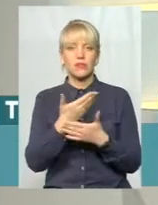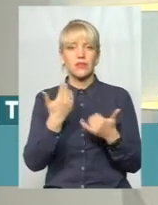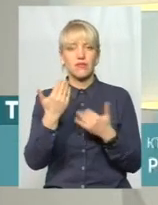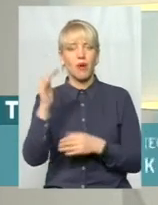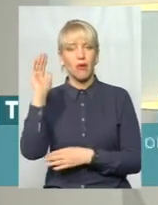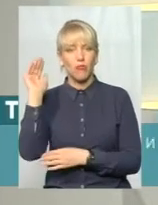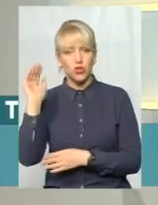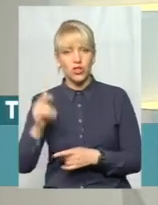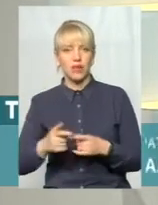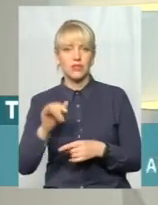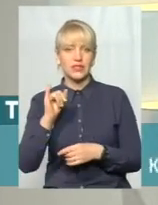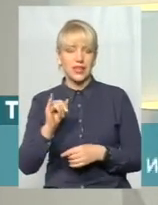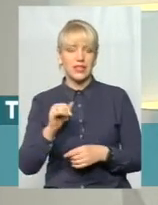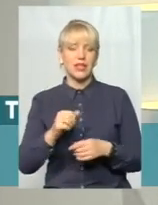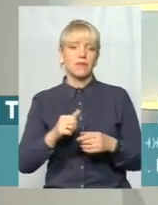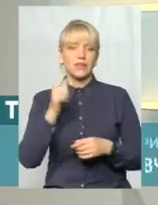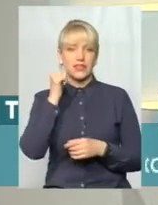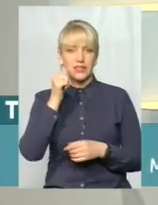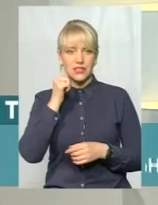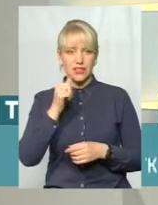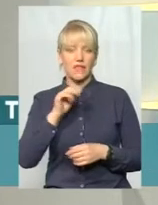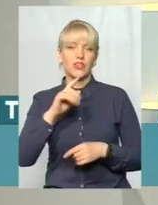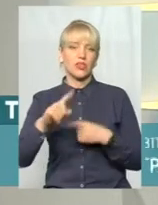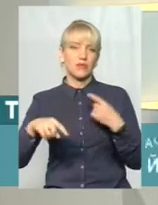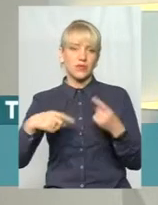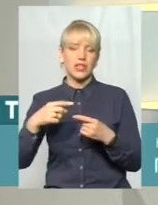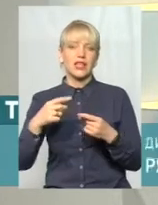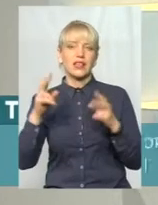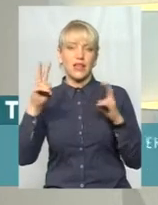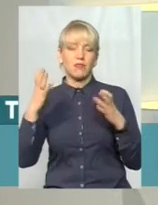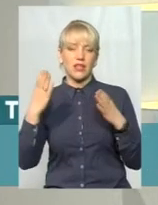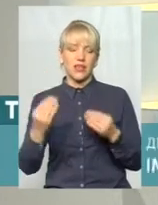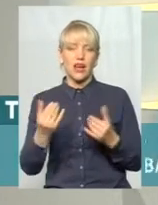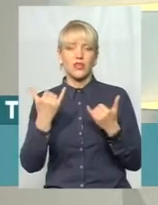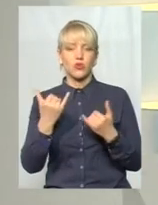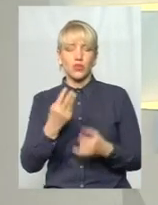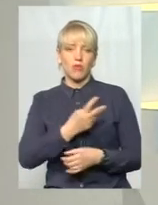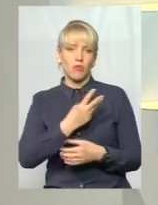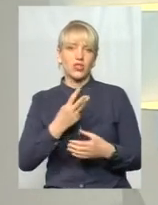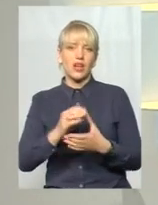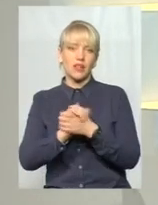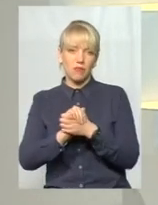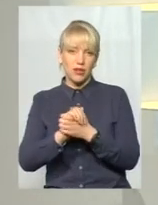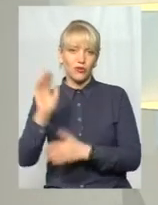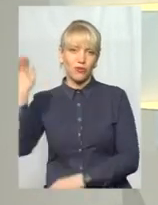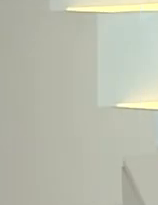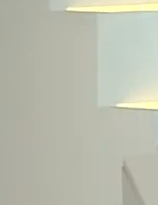Вже завтра, 19:20, на Суспільному знову теми дня. А сьогодні з побажаннями миру. До побачення.